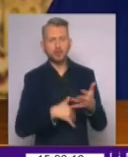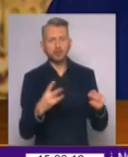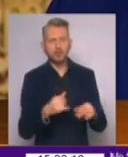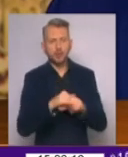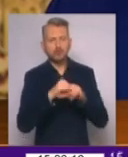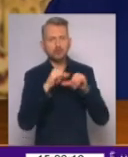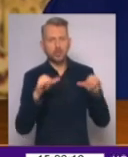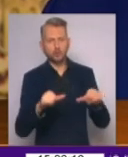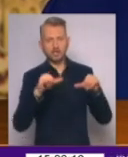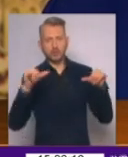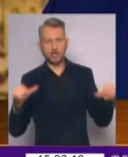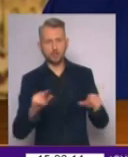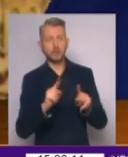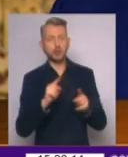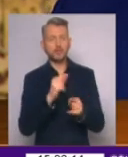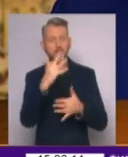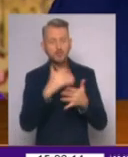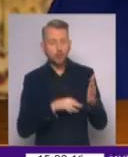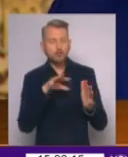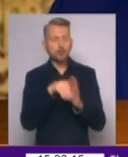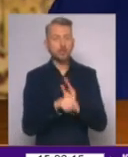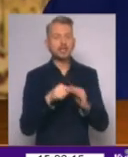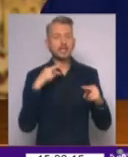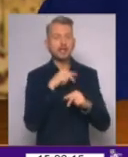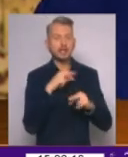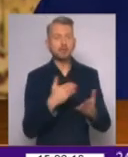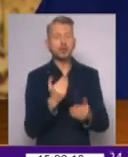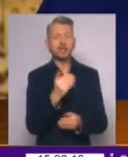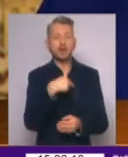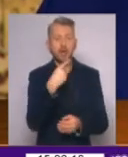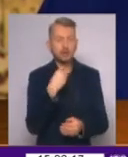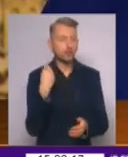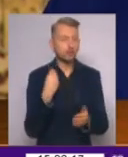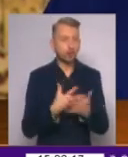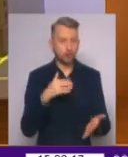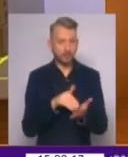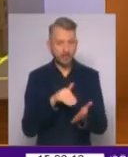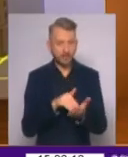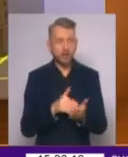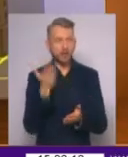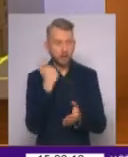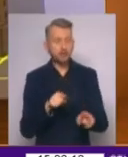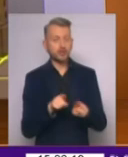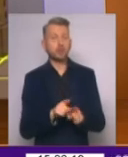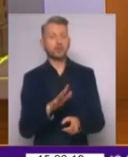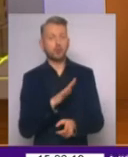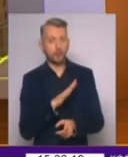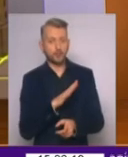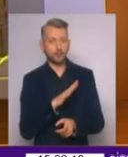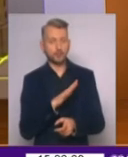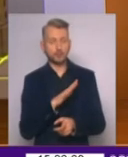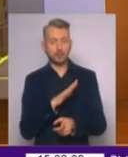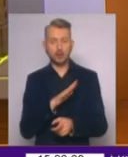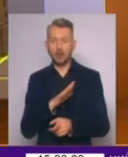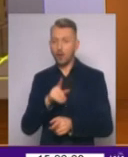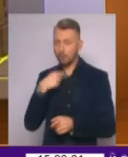і розширювати. Щоб в цей список включили, власне, ті ліки, про які ви кажете, дороговартості. І раніше так було. От якраз говорить про те,